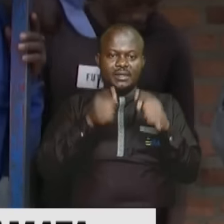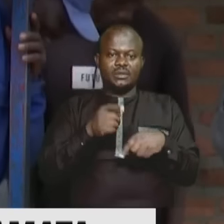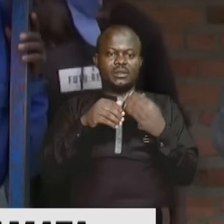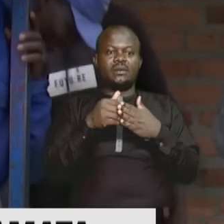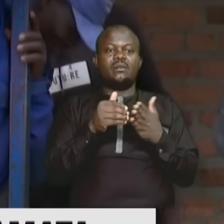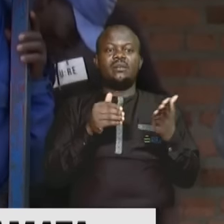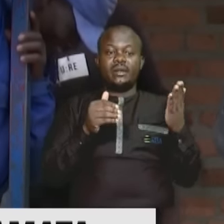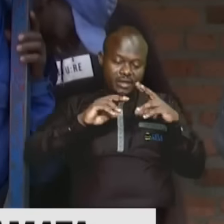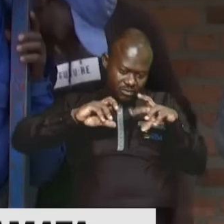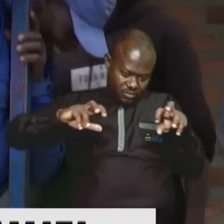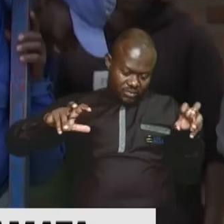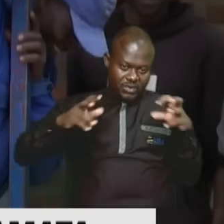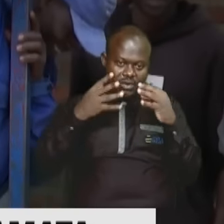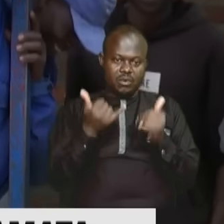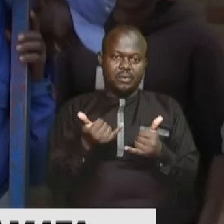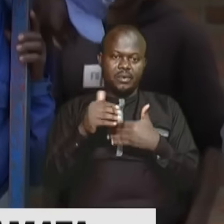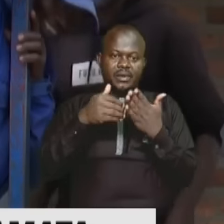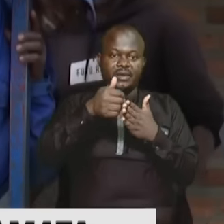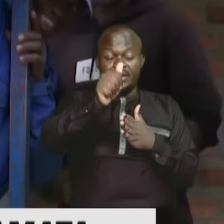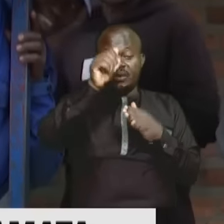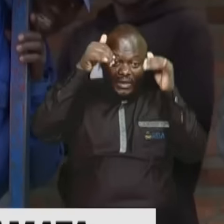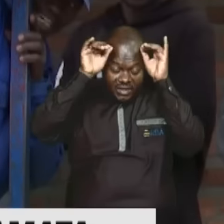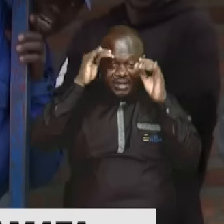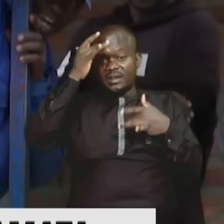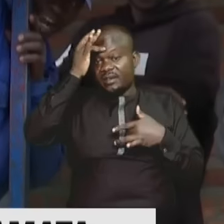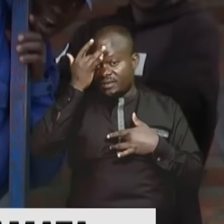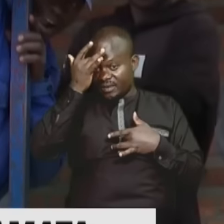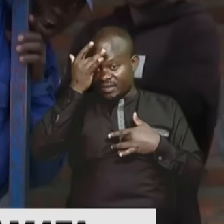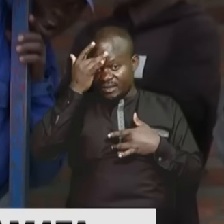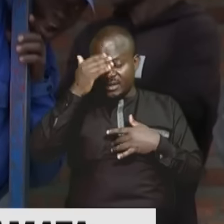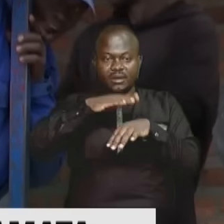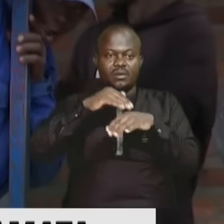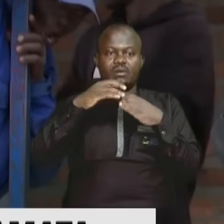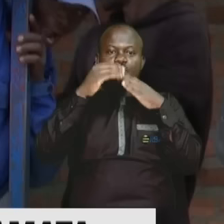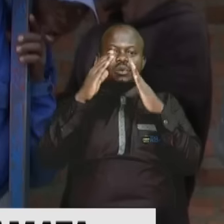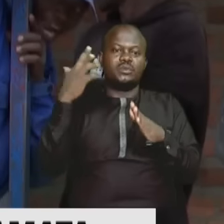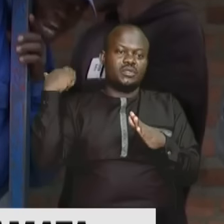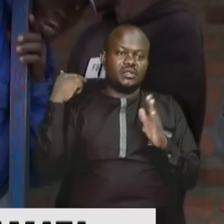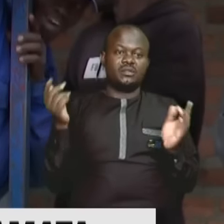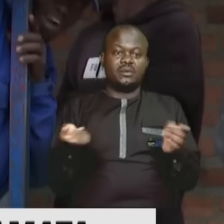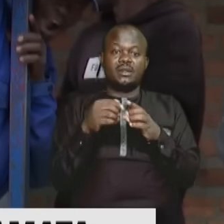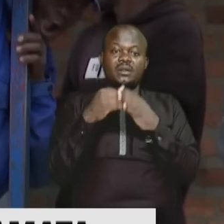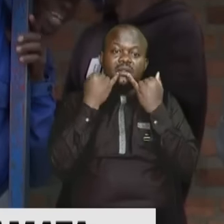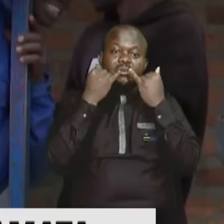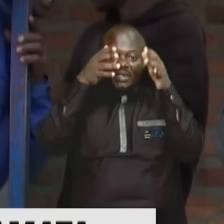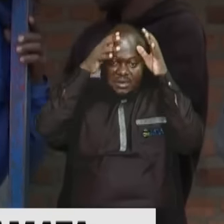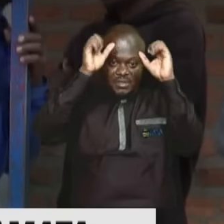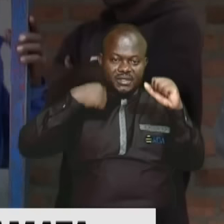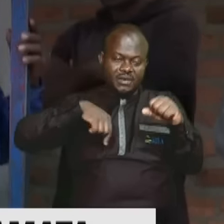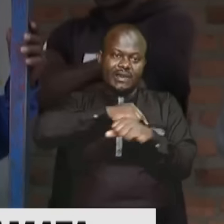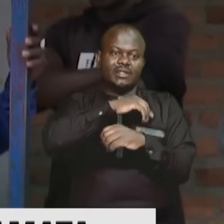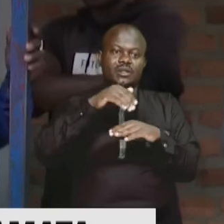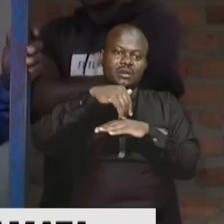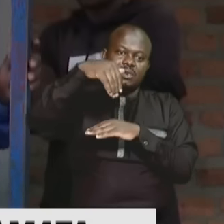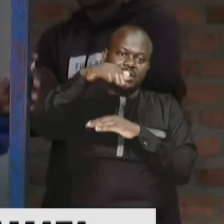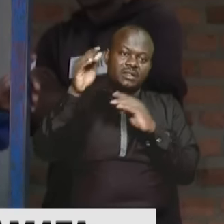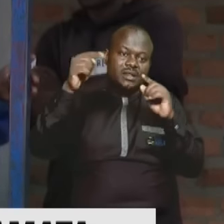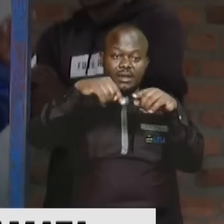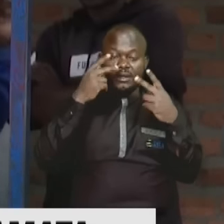amafumbi. Ubu iyo inka yagwaye ni uguhamagara veterineri ukamenyesha perezida wacu, perezida akamwohereza akaza